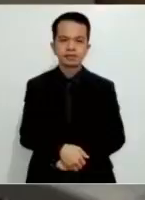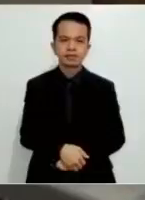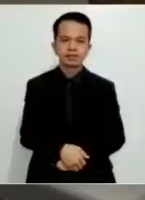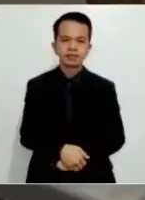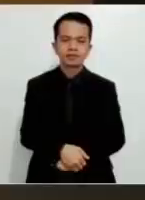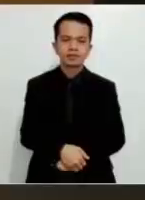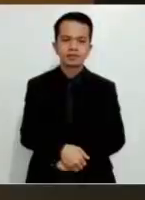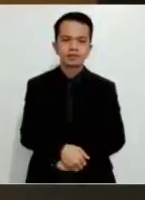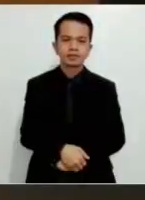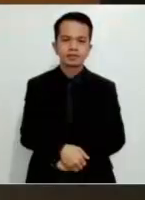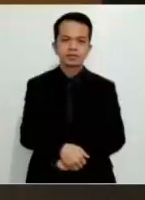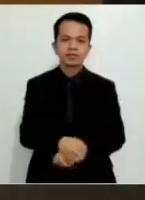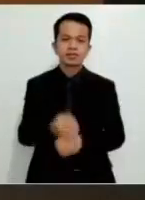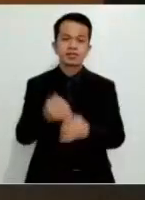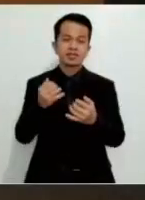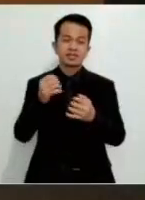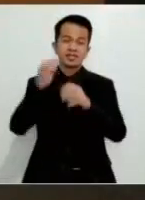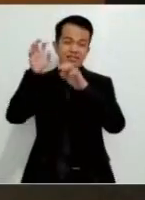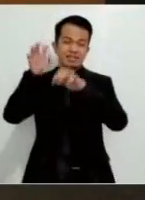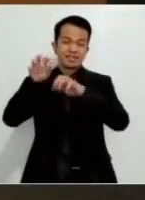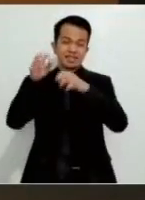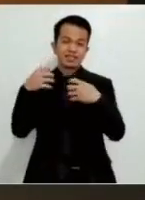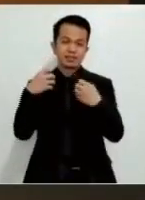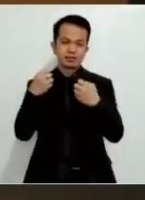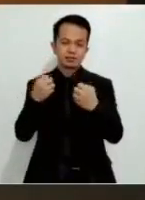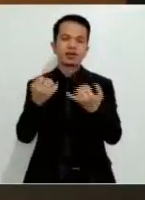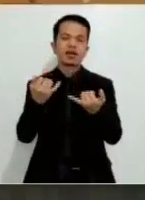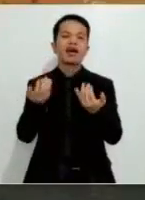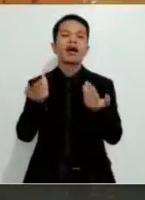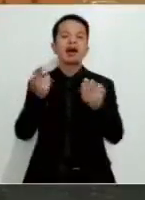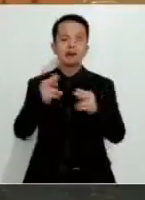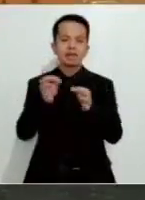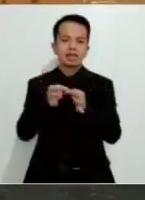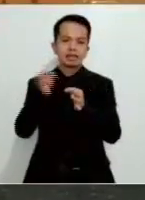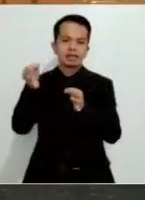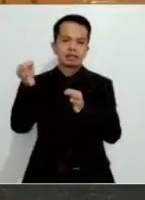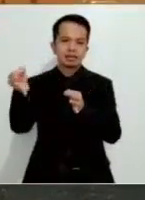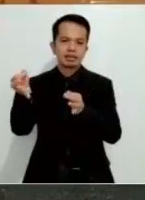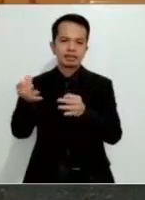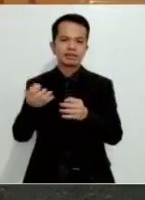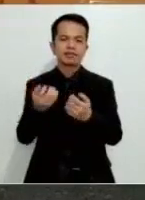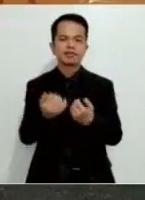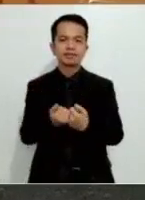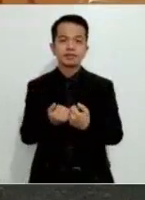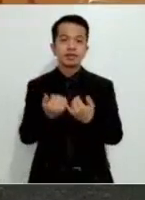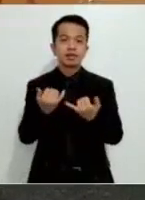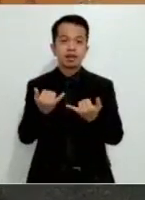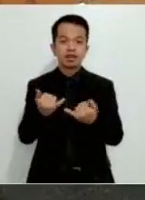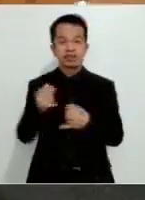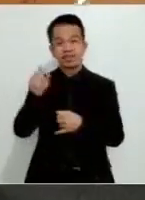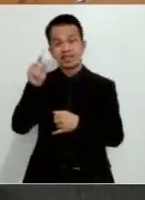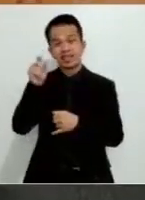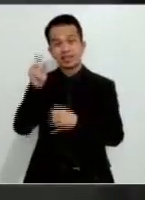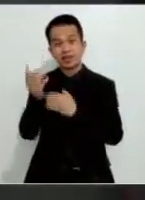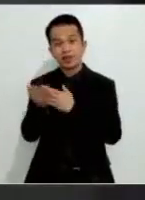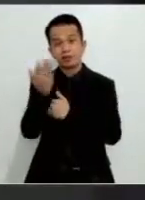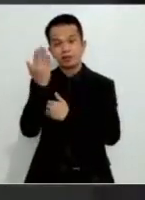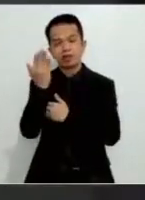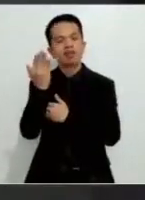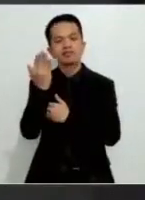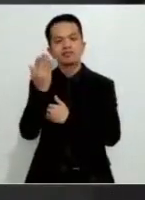Dahil sa sama ng panahon, may delay ng bahagya ang biyahe ni Jeline Disoy pabakulod. Sa halip na 11 ng umaga, gabi na siya nakatakdang